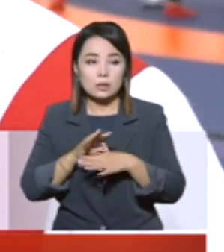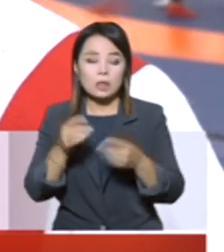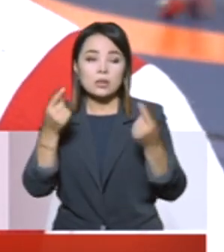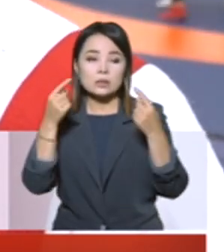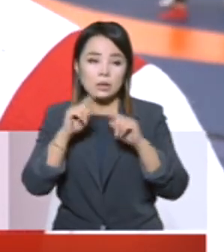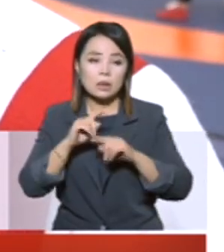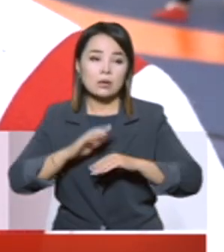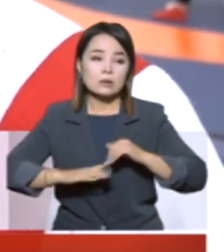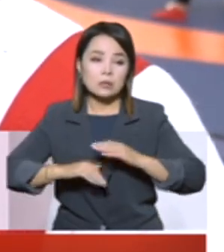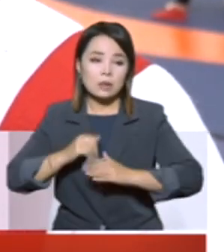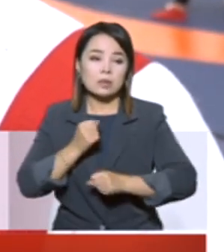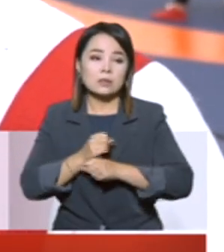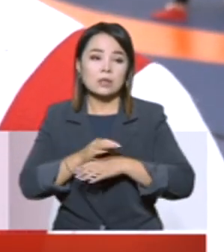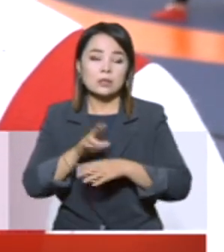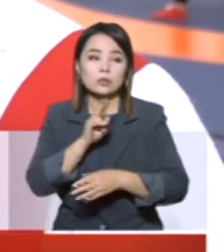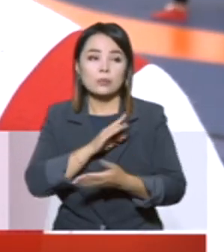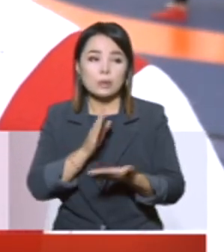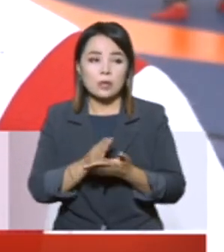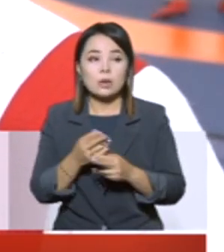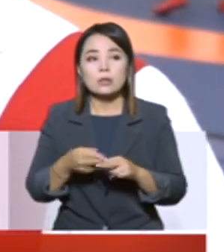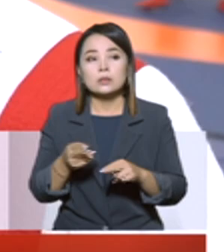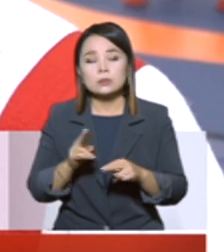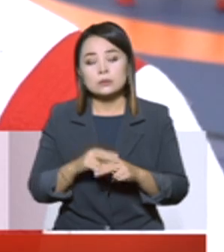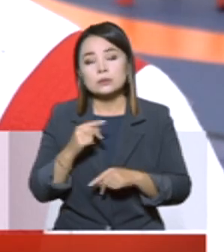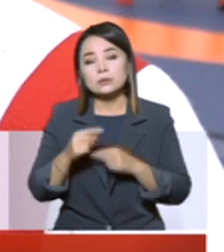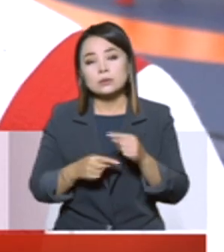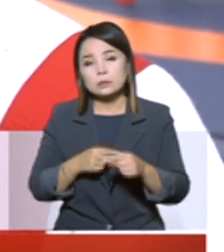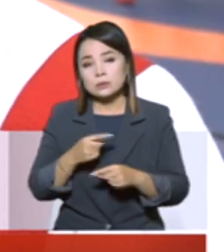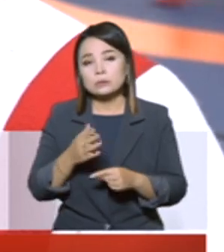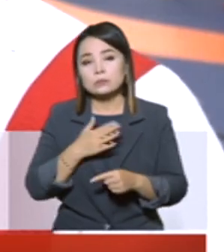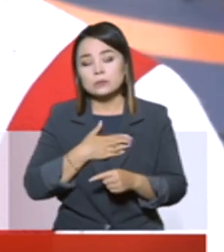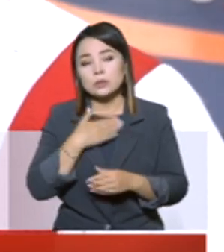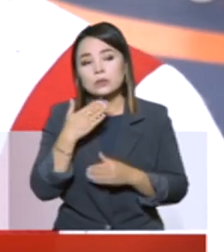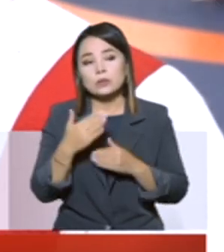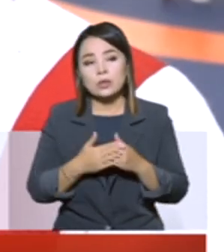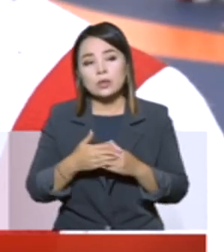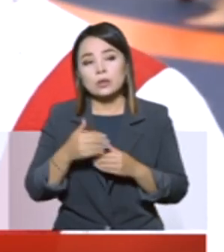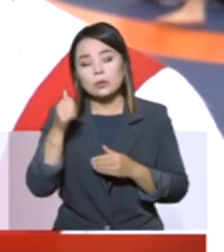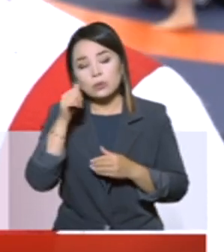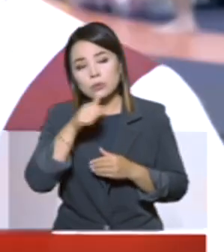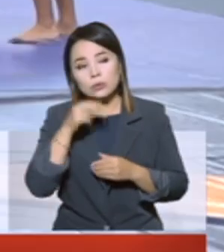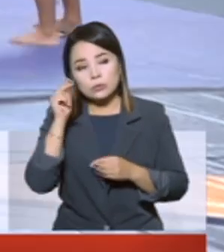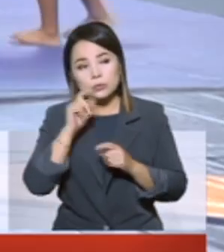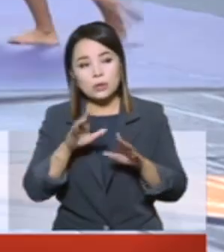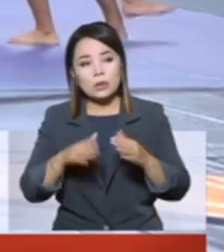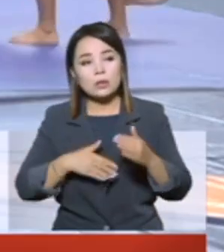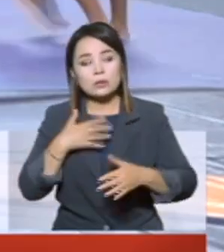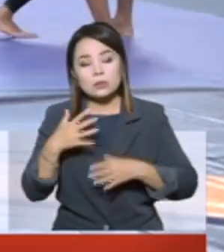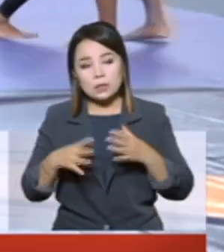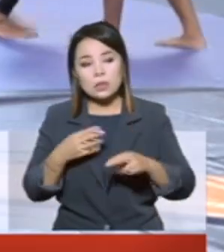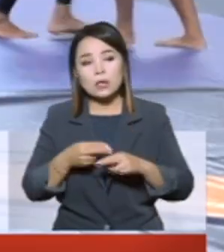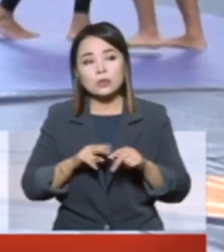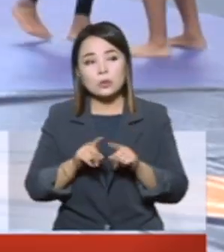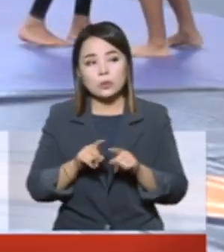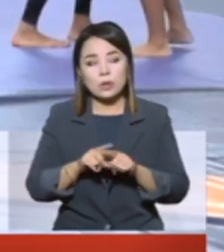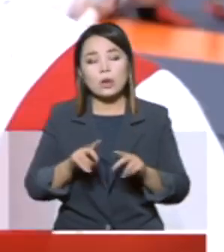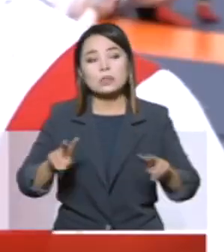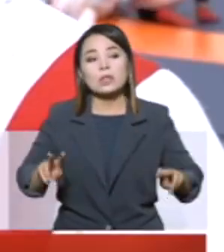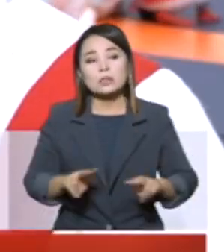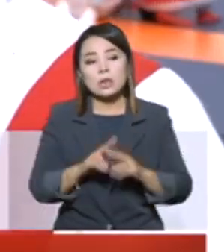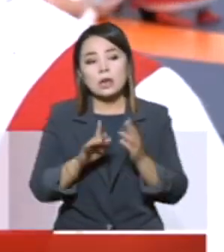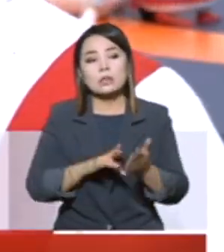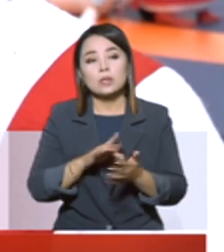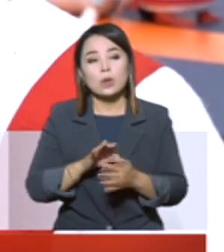Техника тактикаларына жұмыс жасадық. Енді келесі ақырғы оқу жаттығу жиыны көшпенділер ойынының алдында. Бұл Астана қаласында